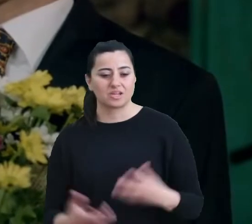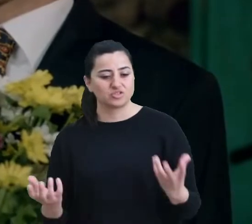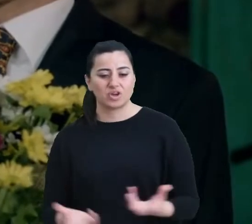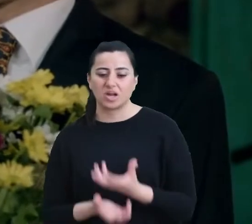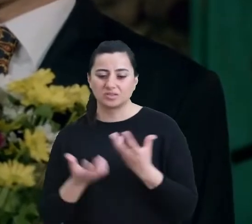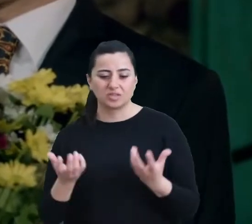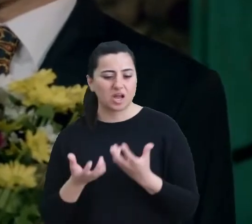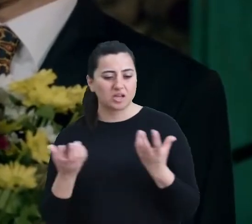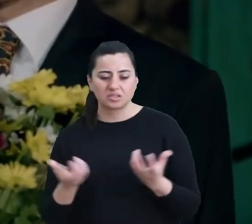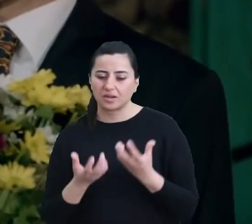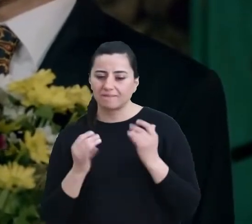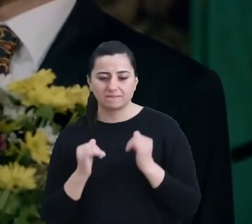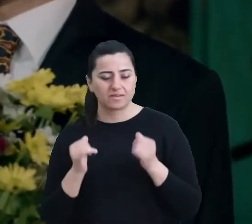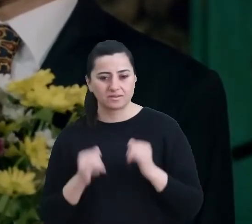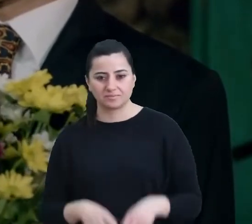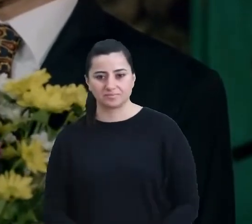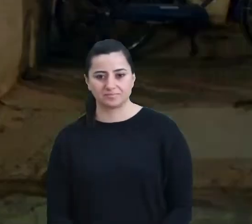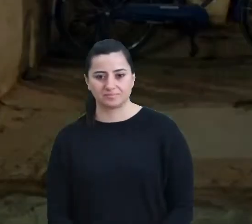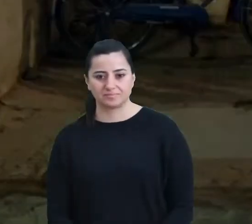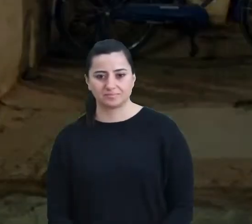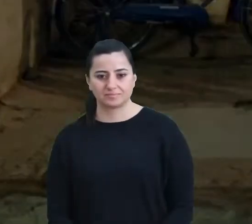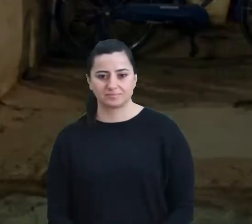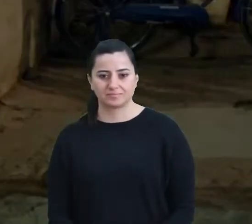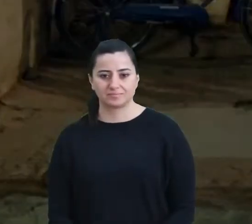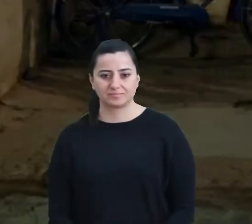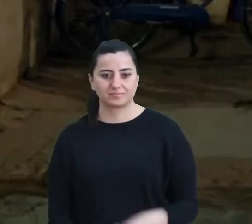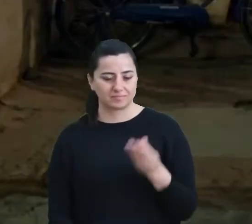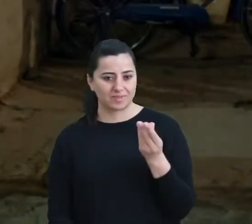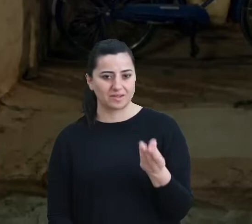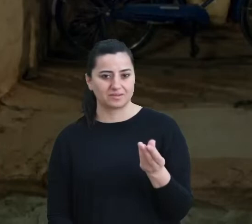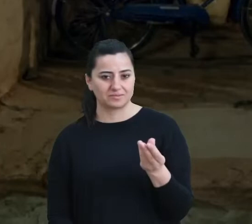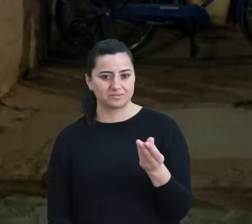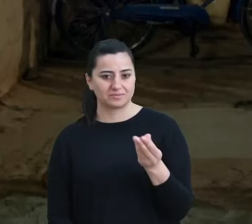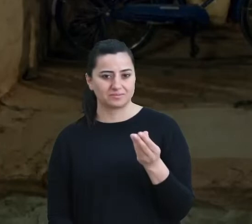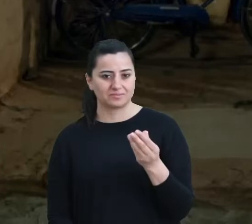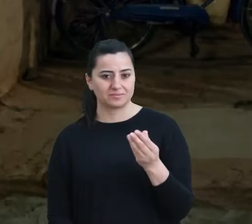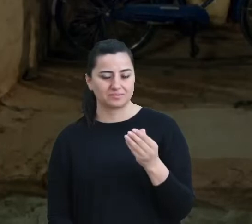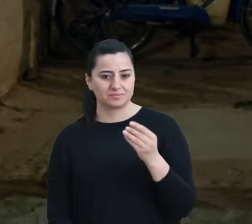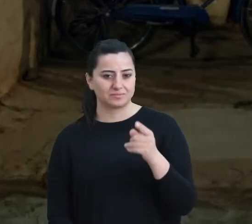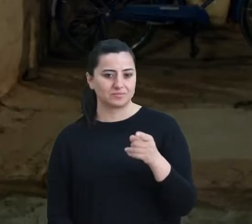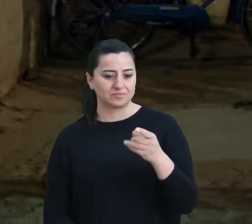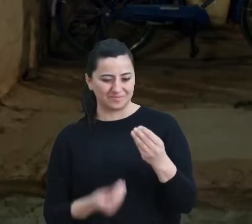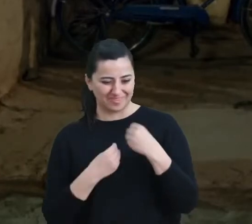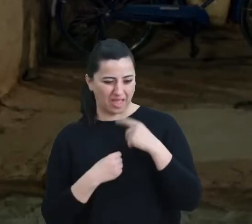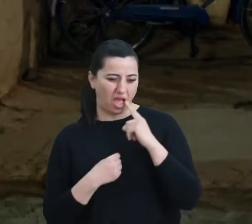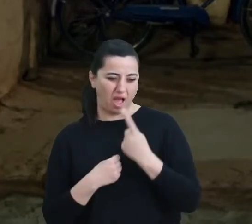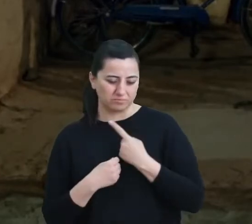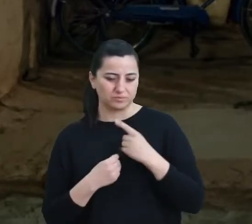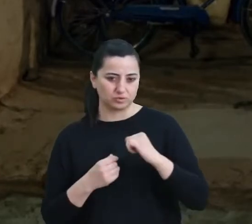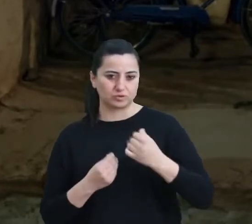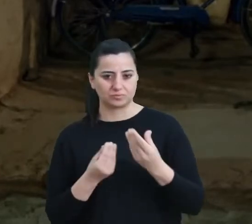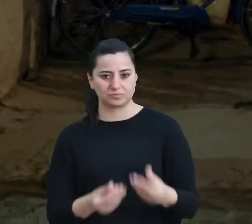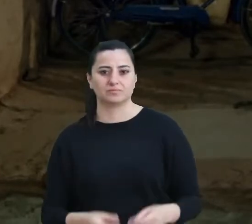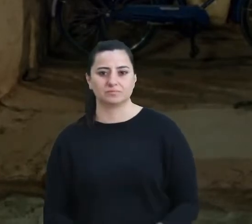Cehennemlerde çatı çatı yancı. Al. Bu da beni kilitlediğiniz lokum. Süslü kutuyu